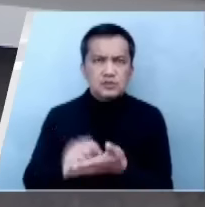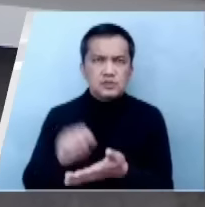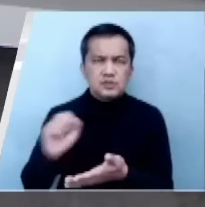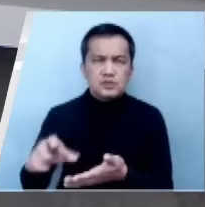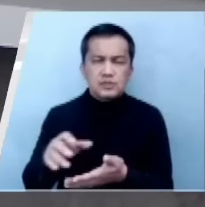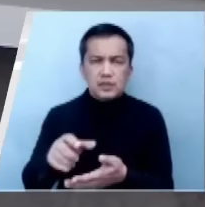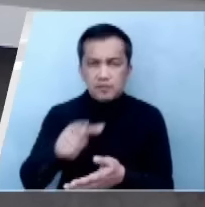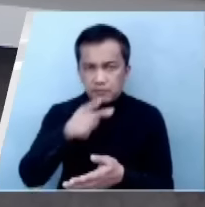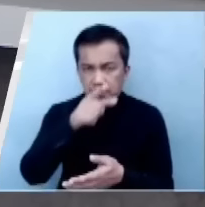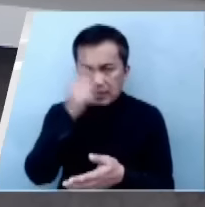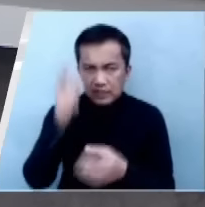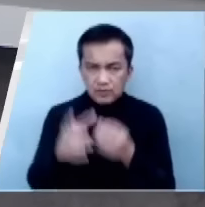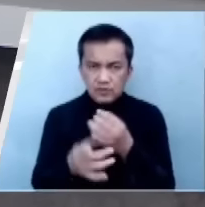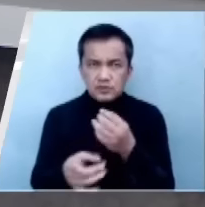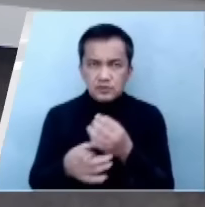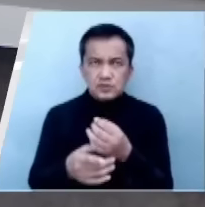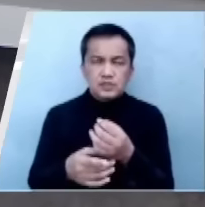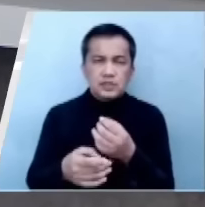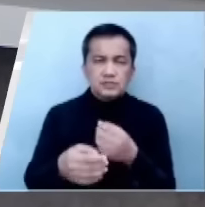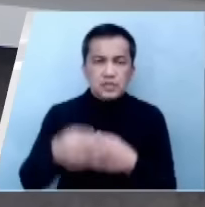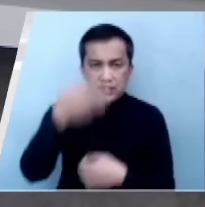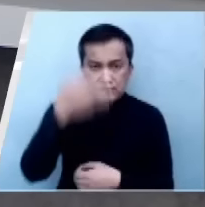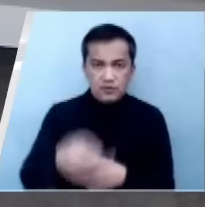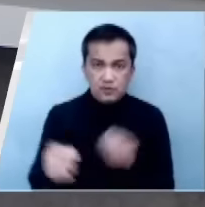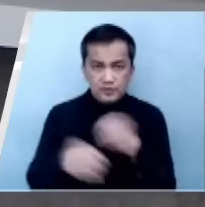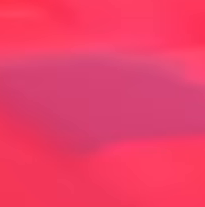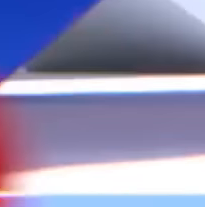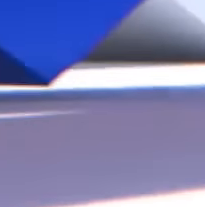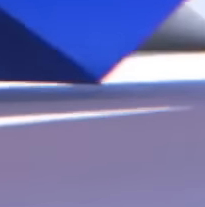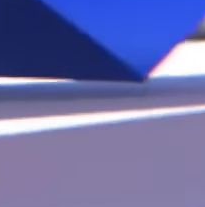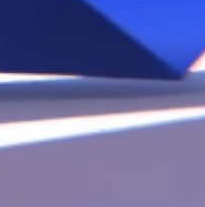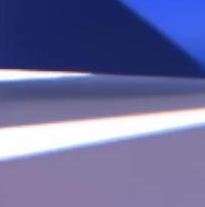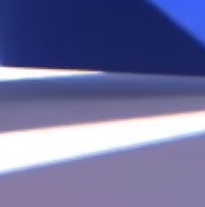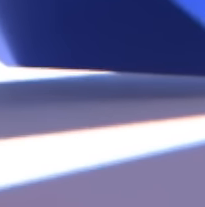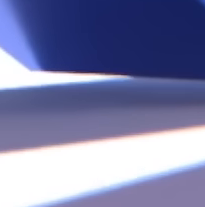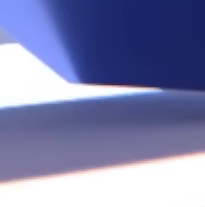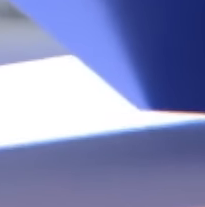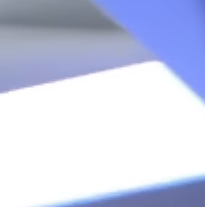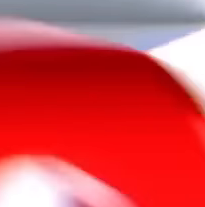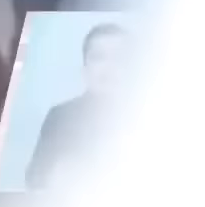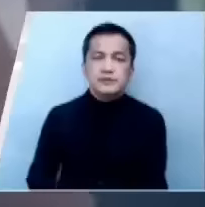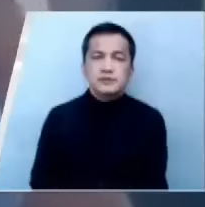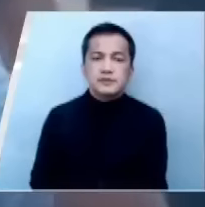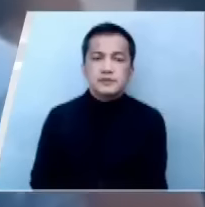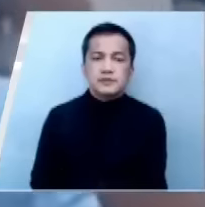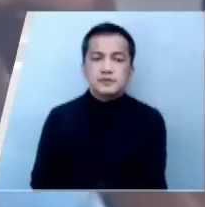sa harap ng tanggapan ng LTFRB. Nakatutok si Darlene Kai.